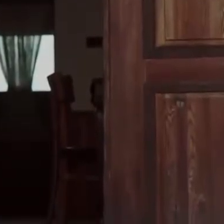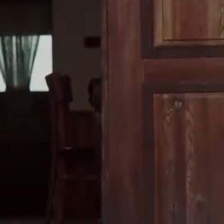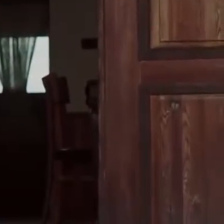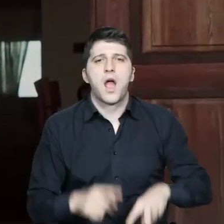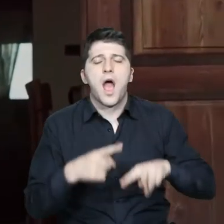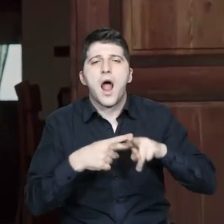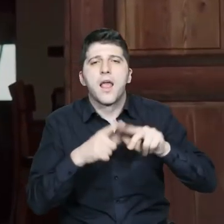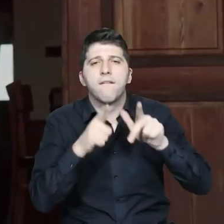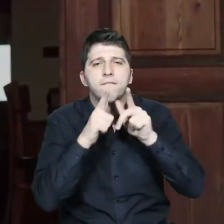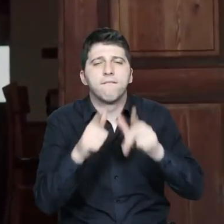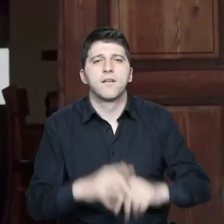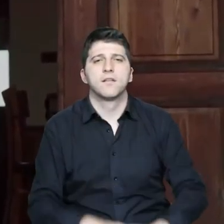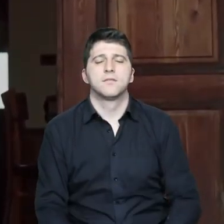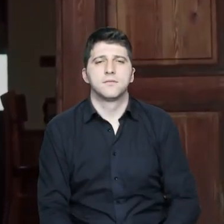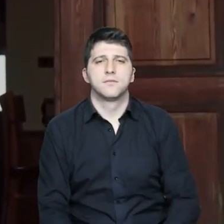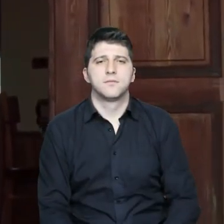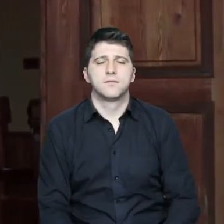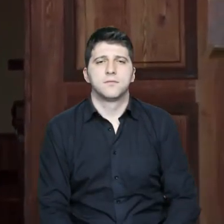Alev!